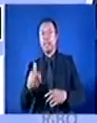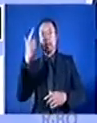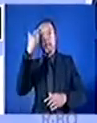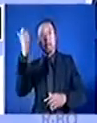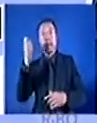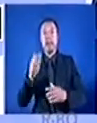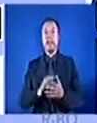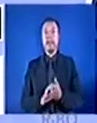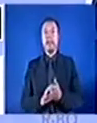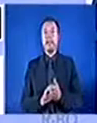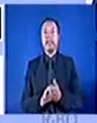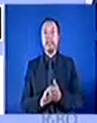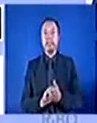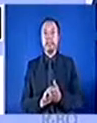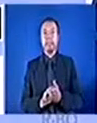kepintaran,